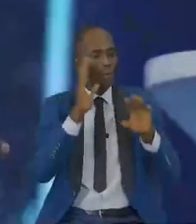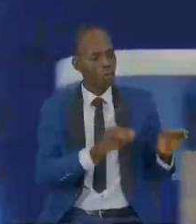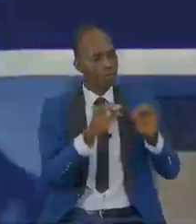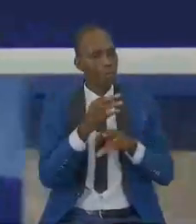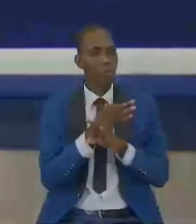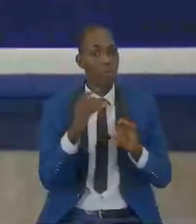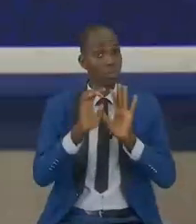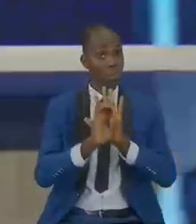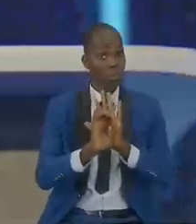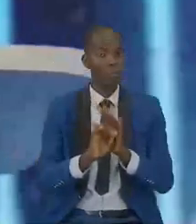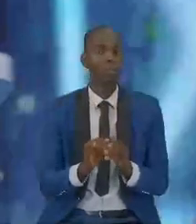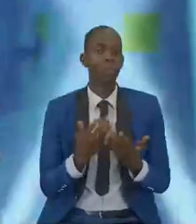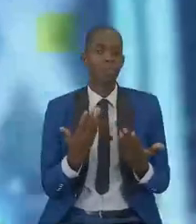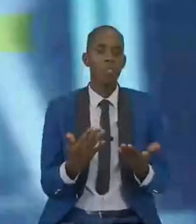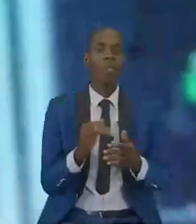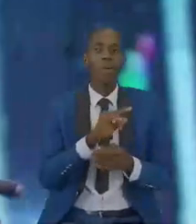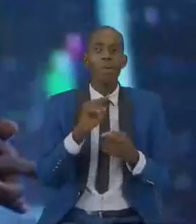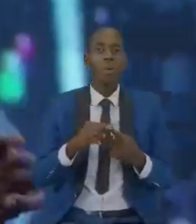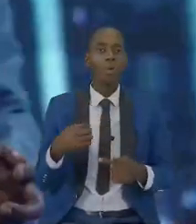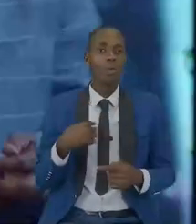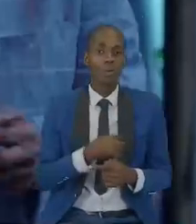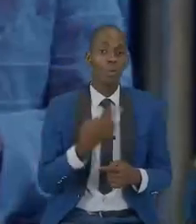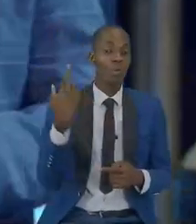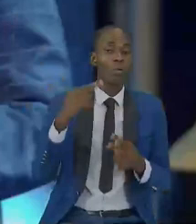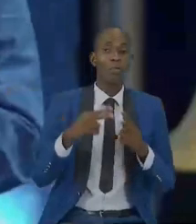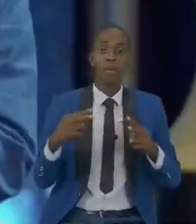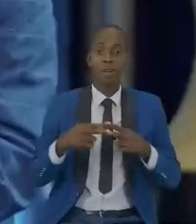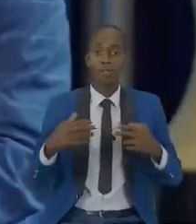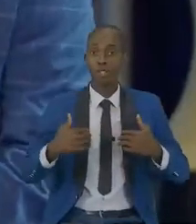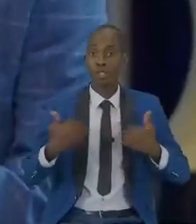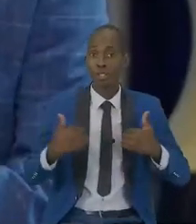vais t'affranchir. Et admettons que